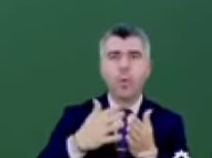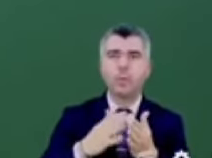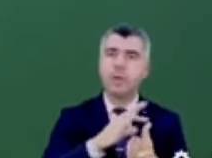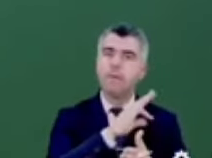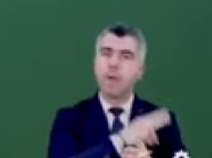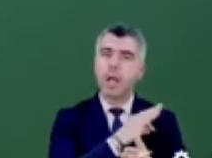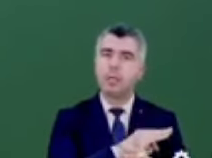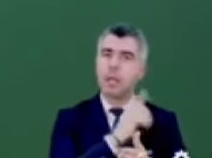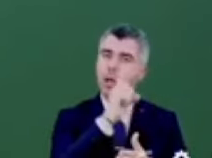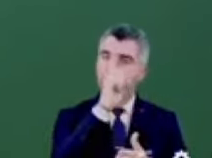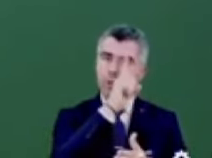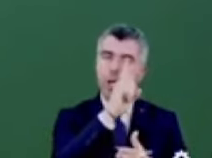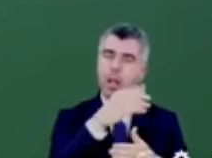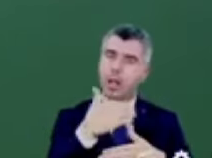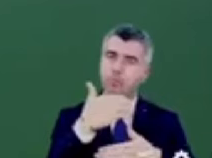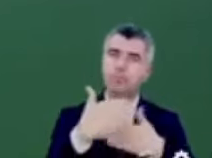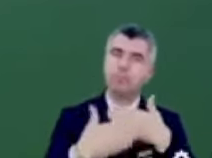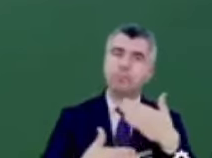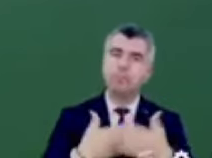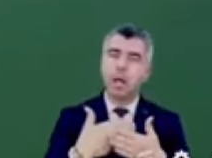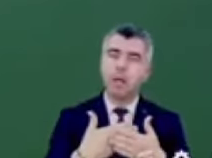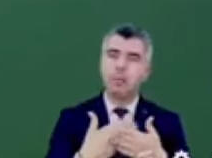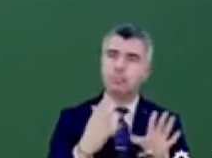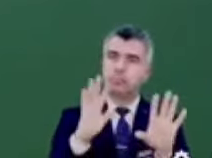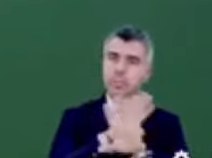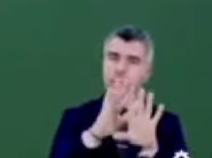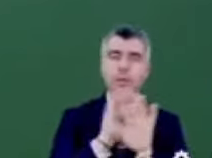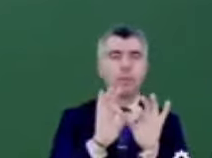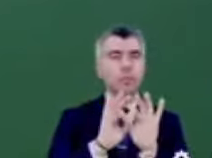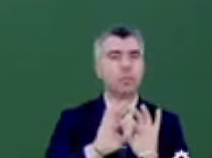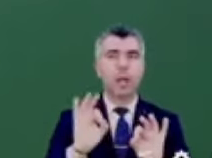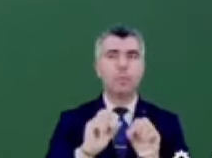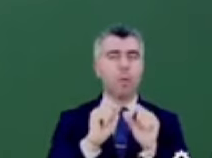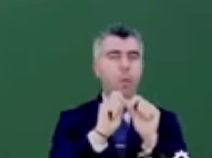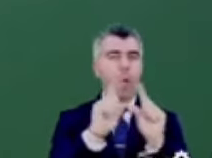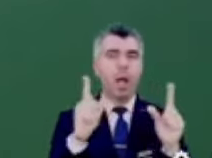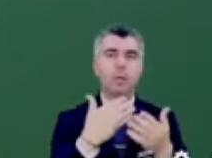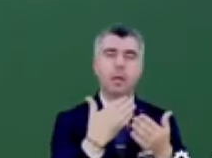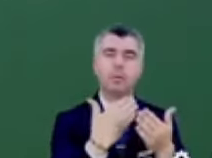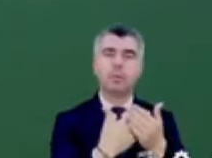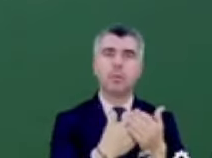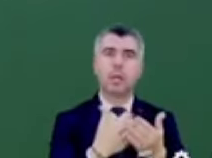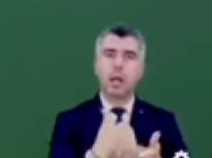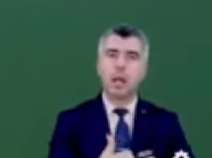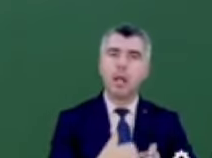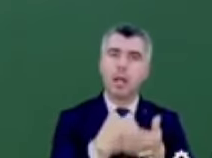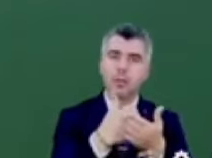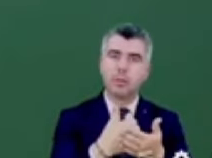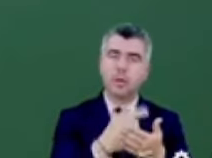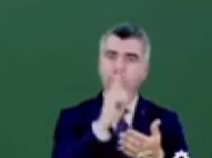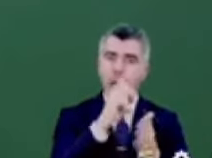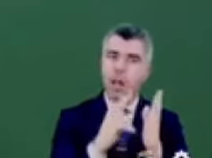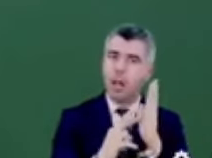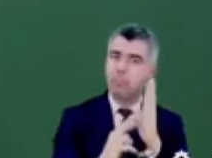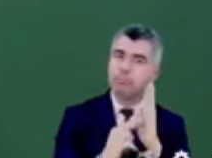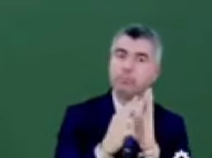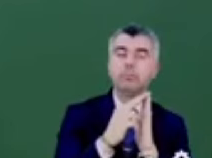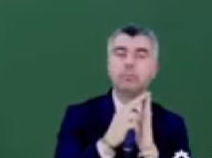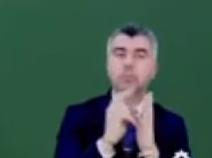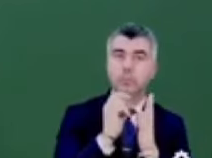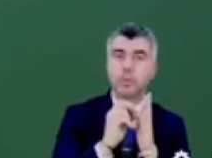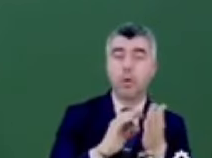يكون يعني باش ما يتظلم وباش يكون الاستفاده من الخدمات طبعا التنزيل كما قلت بطريقه تدريجيه لان هكذا